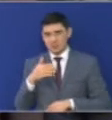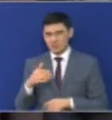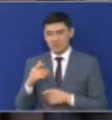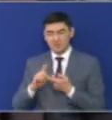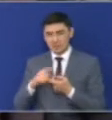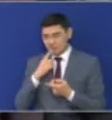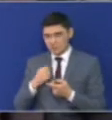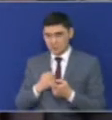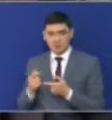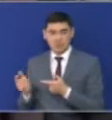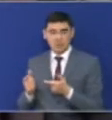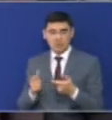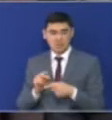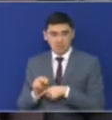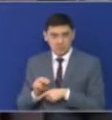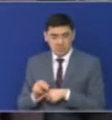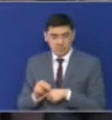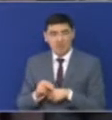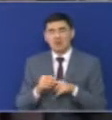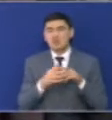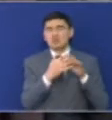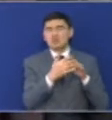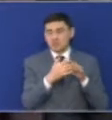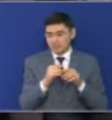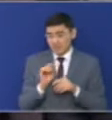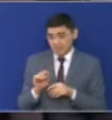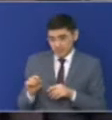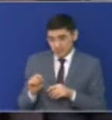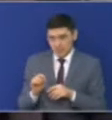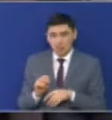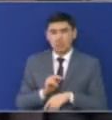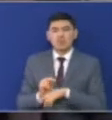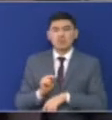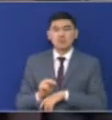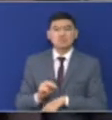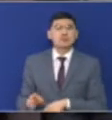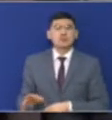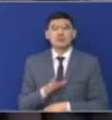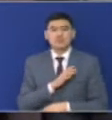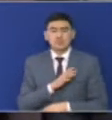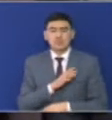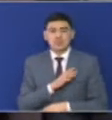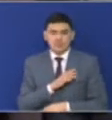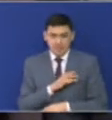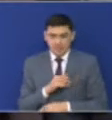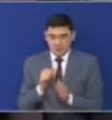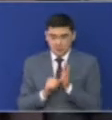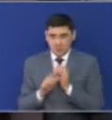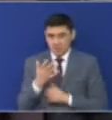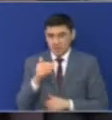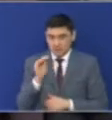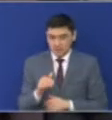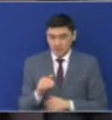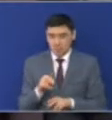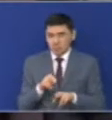боевых резервов. За годы войны оборонные организации города подготовили 65 тысяч